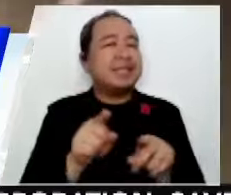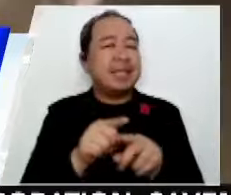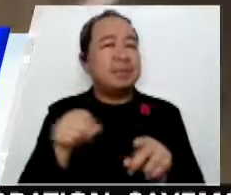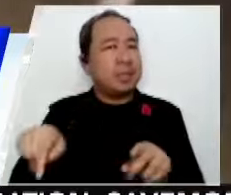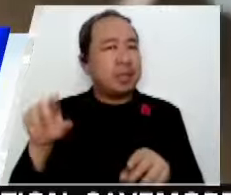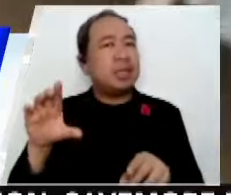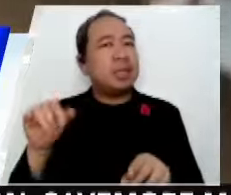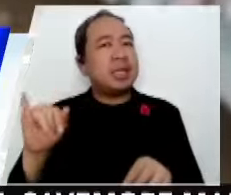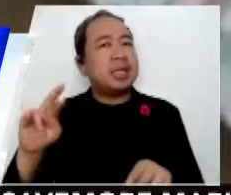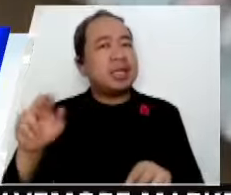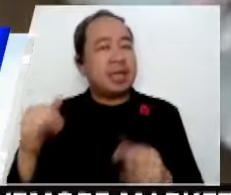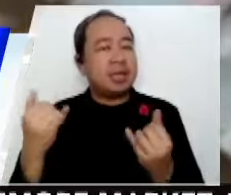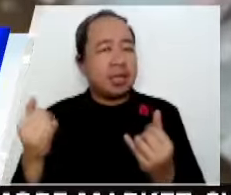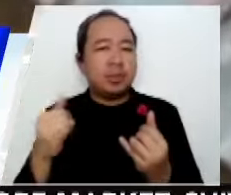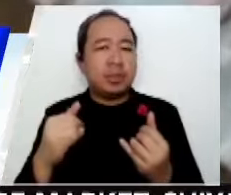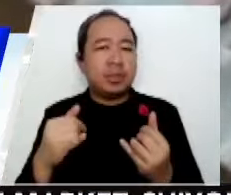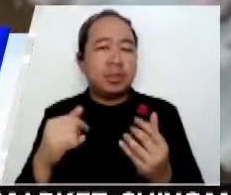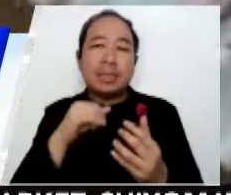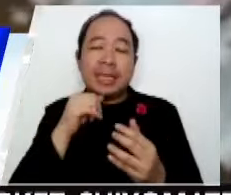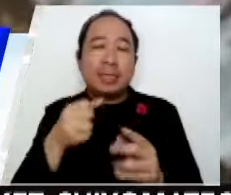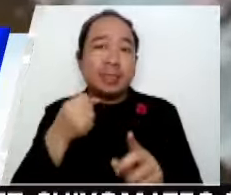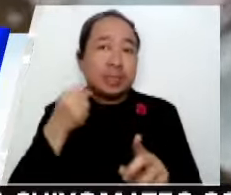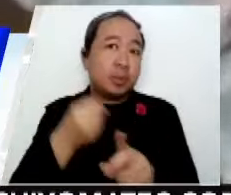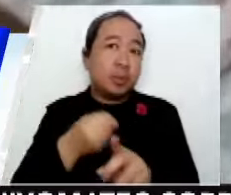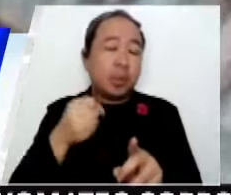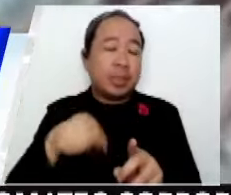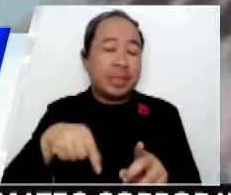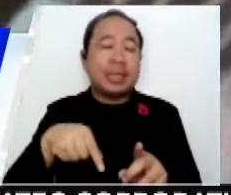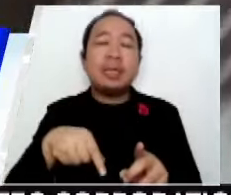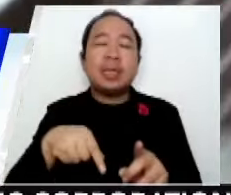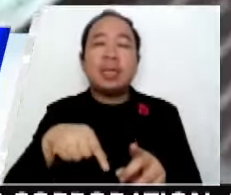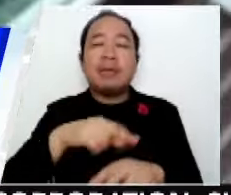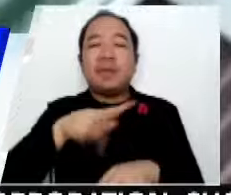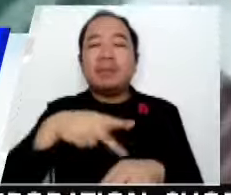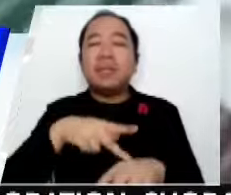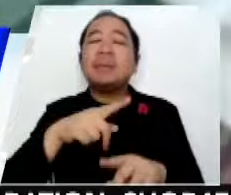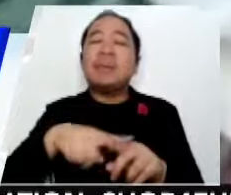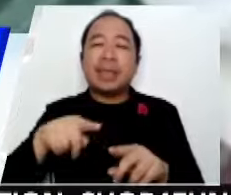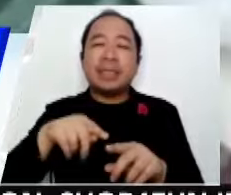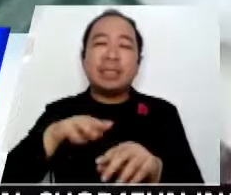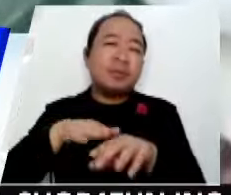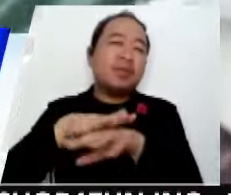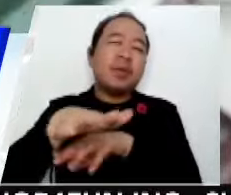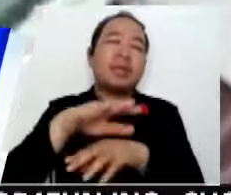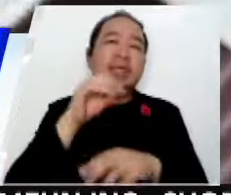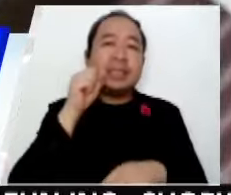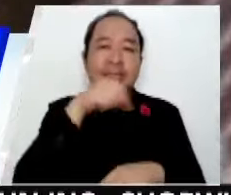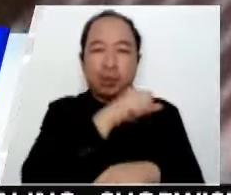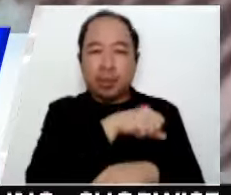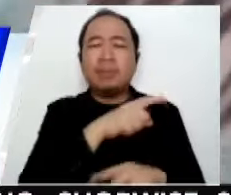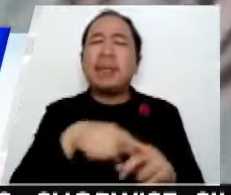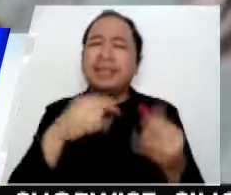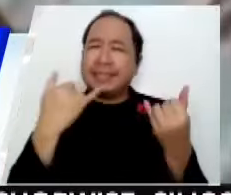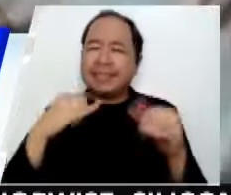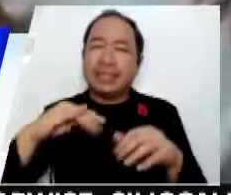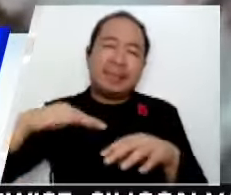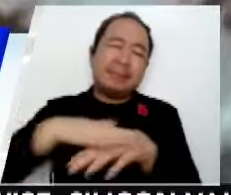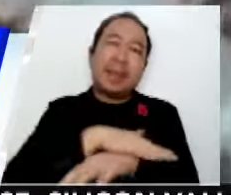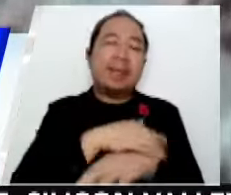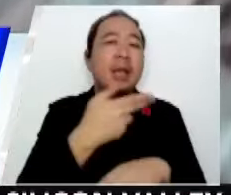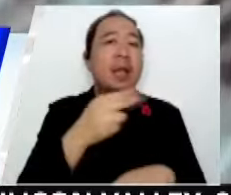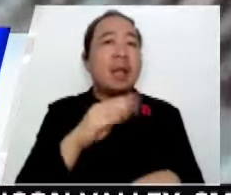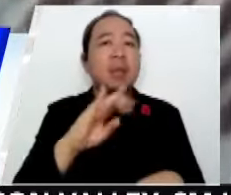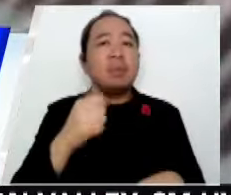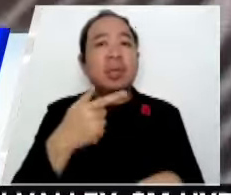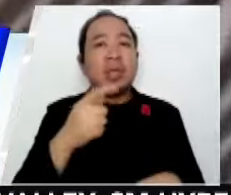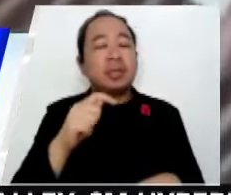tumama na ating bansa, kumilos papunta sa Taiwan area at nagpaibayo rin ng habagat. And so far, itong 2012 na habagat episode, it